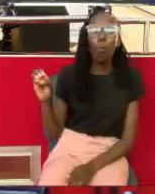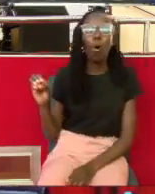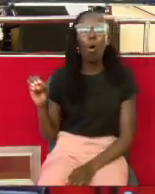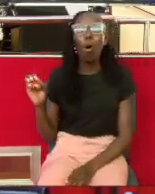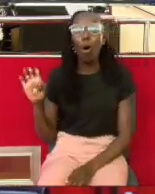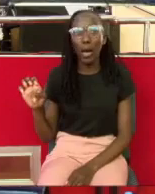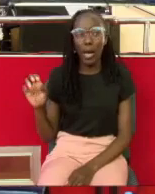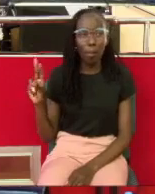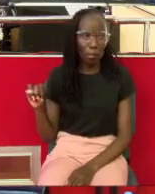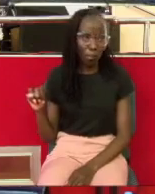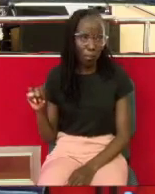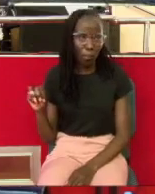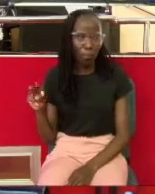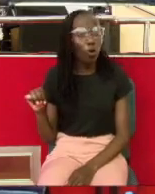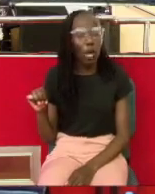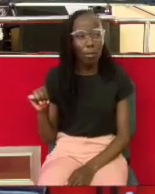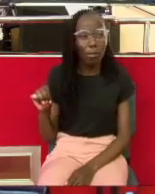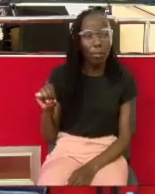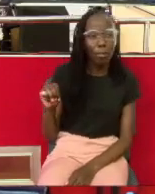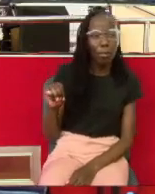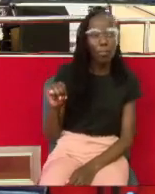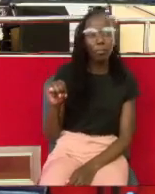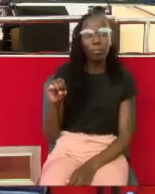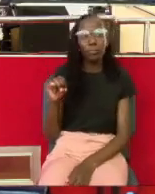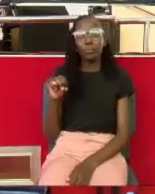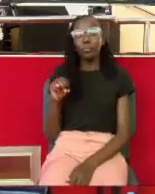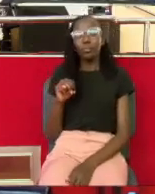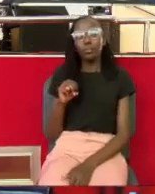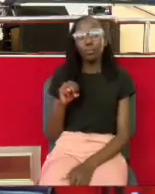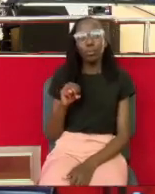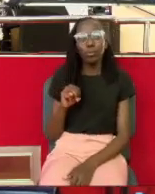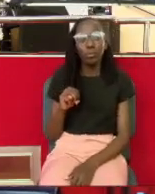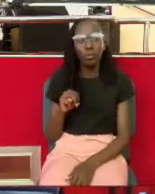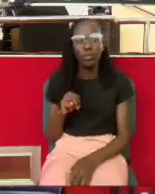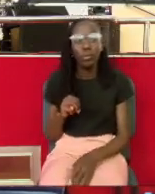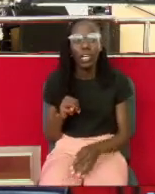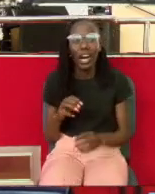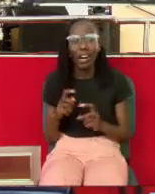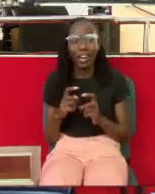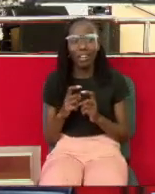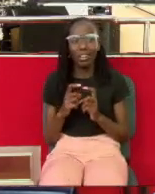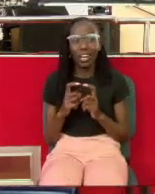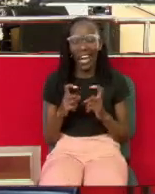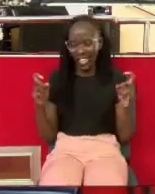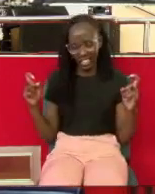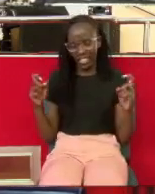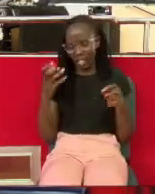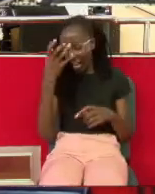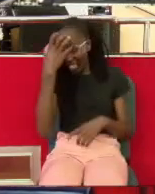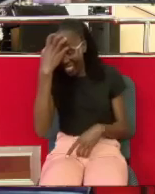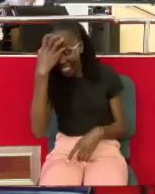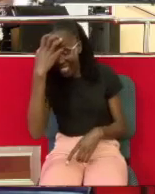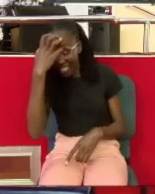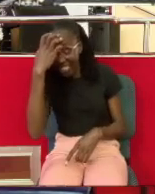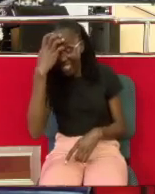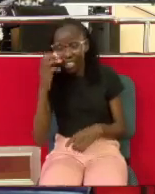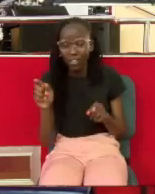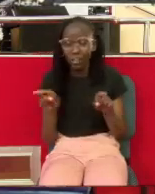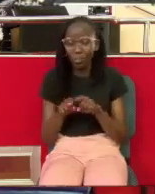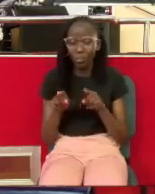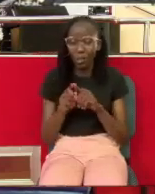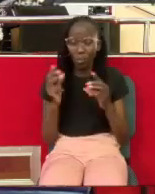human emotion. Ikiwa na mambo yote inahusiana na binadamu. Of anger, frustration. Uchungu, kukosa kutimiliza.